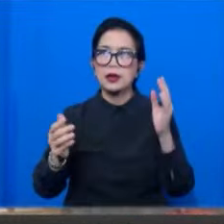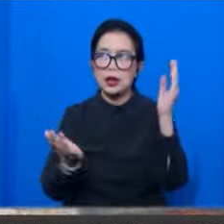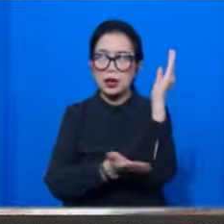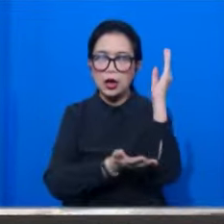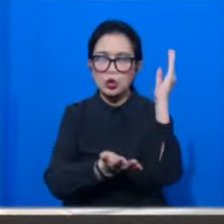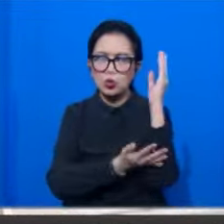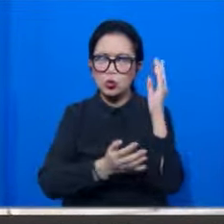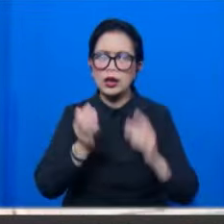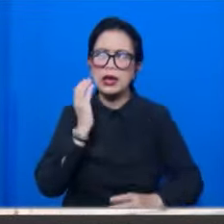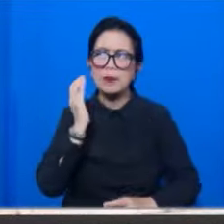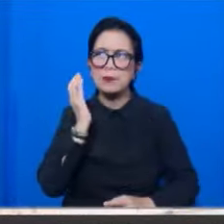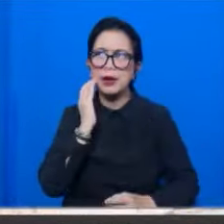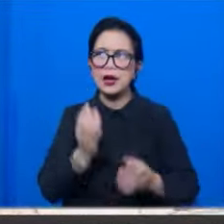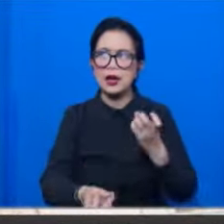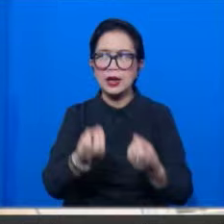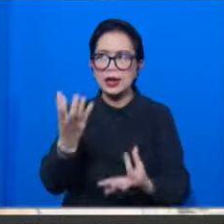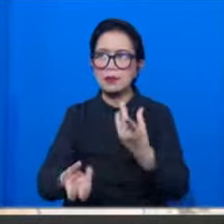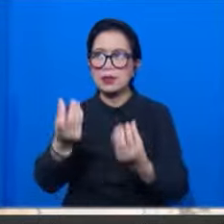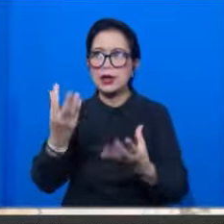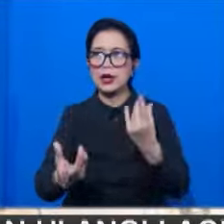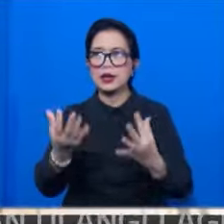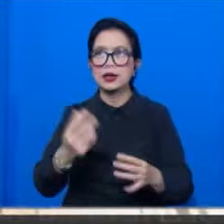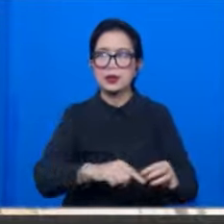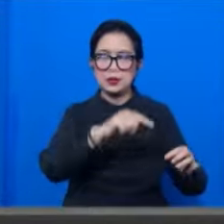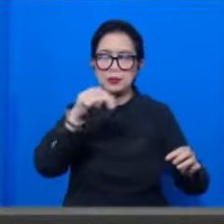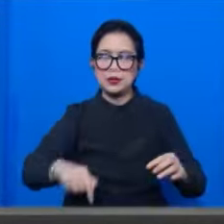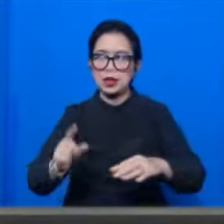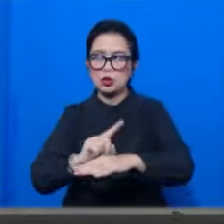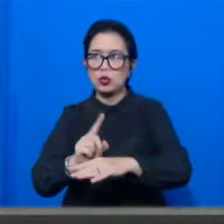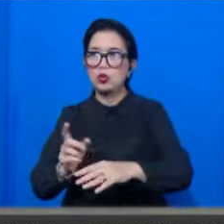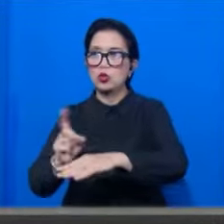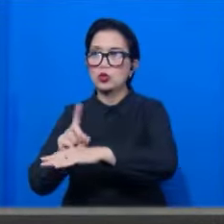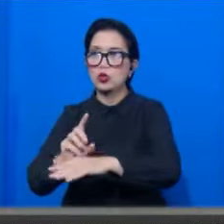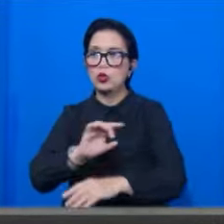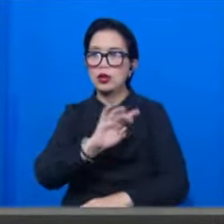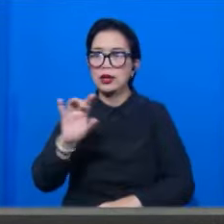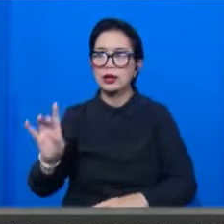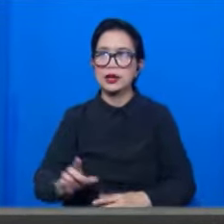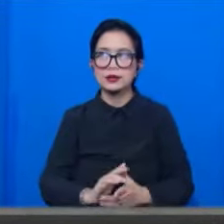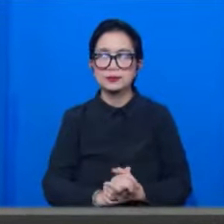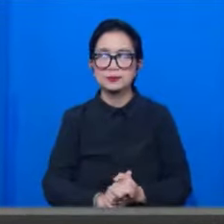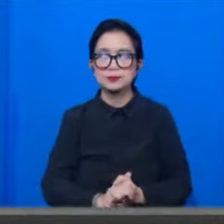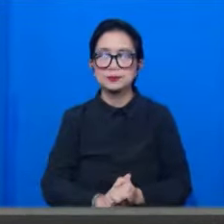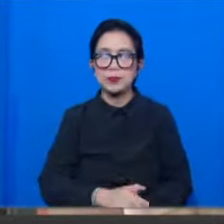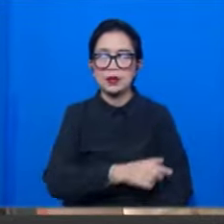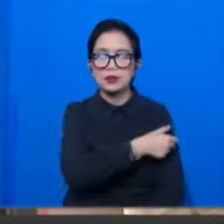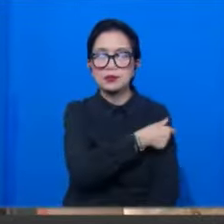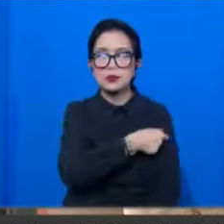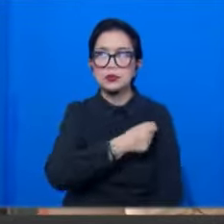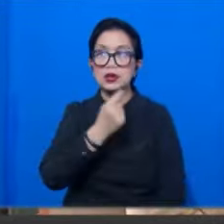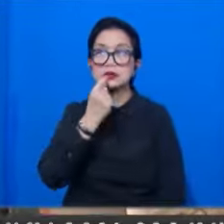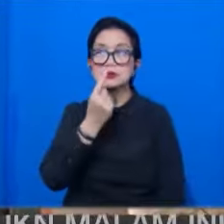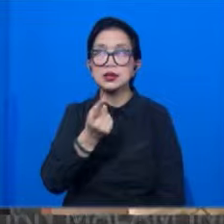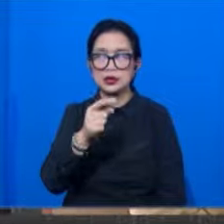dijadikan gudang sepatu membuat api merambat ke sejumlah ruko lain. Sartono Perwira Piket Damkar Jakarta Barat mengatakan dalam